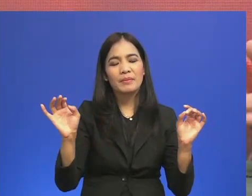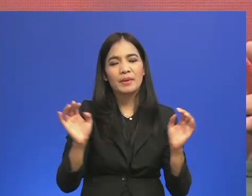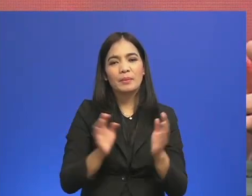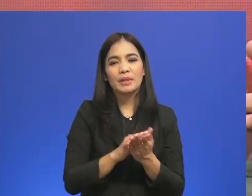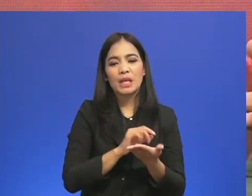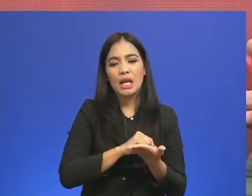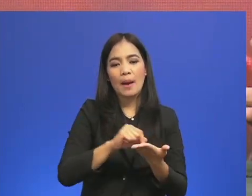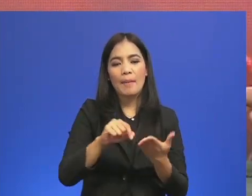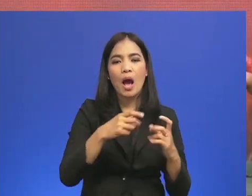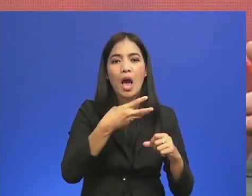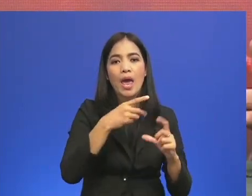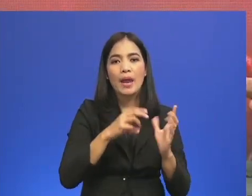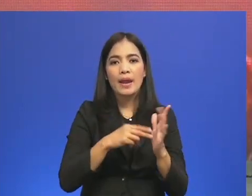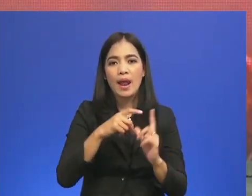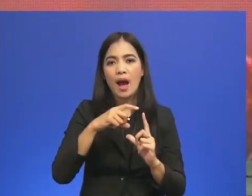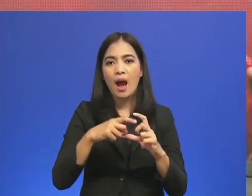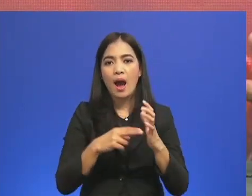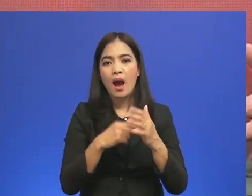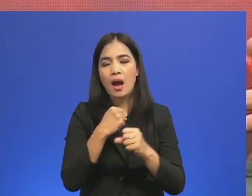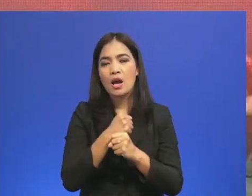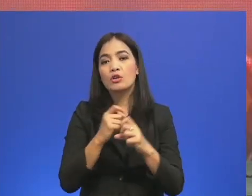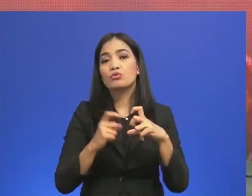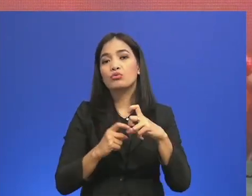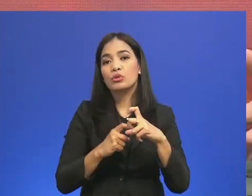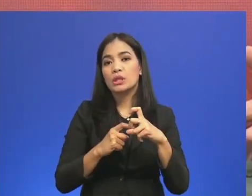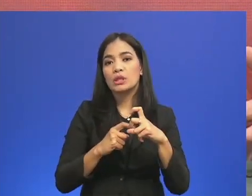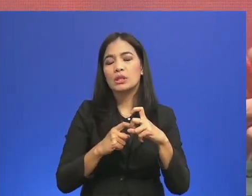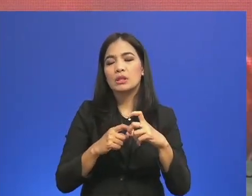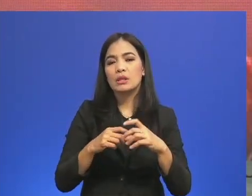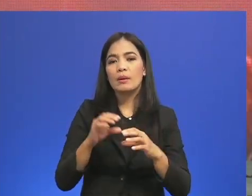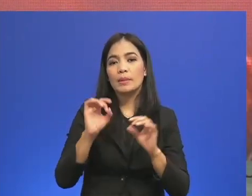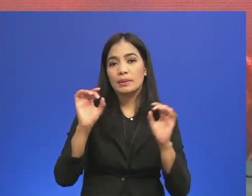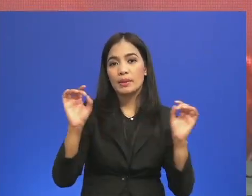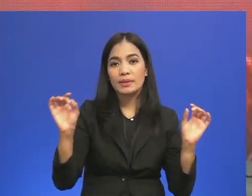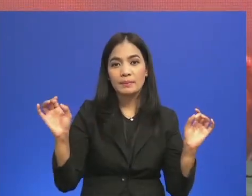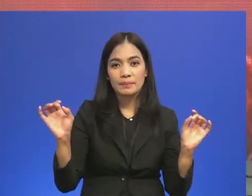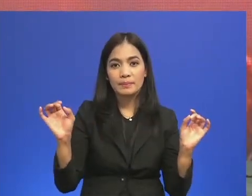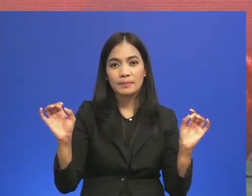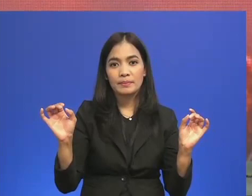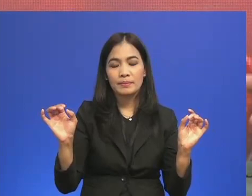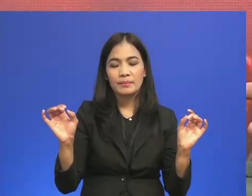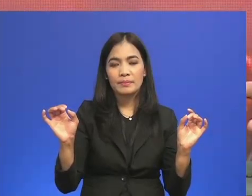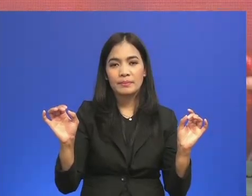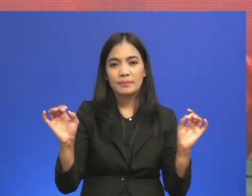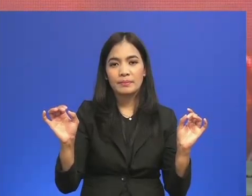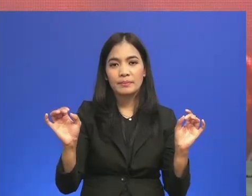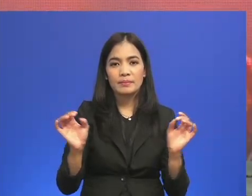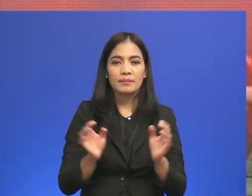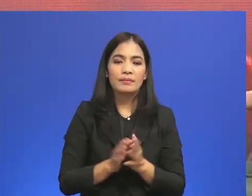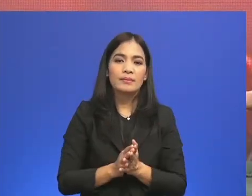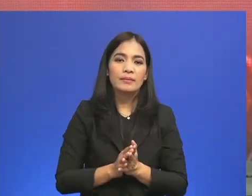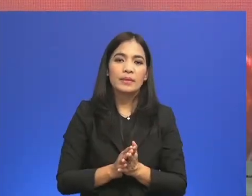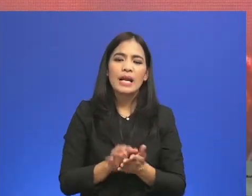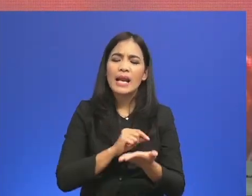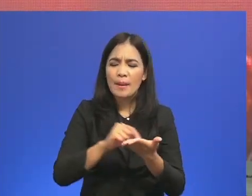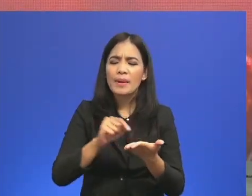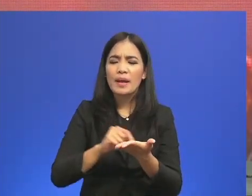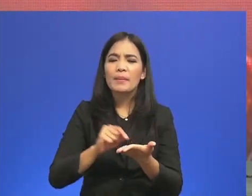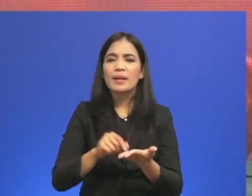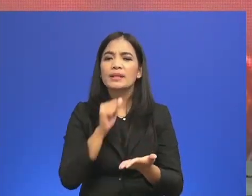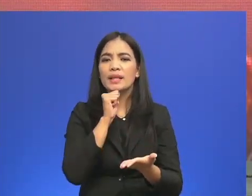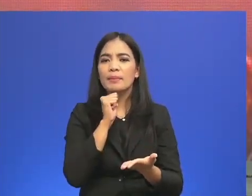bisa Suci, Susi, bisa Elizabeth, bisa Ingrid, bisa Indri, bisa Esther, ya.